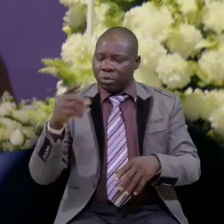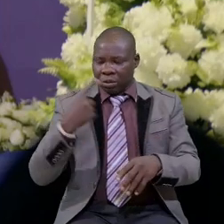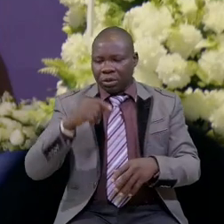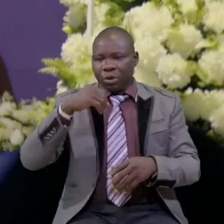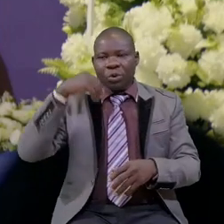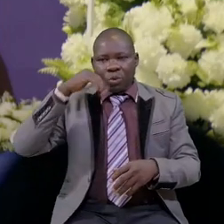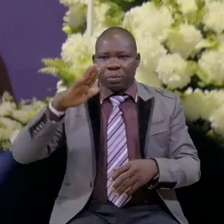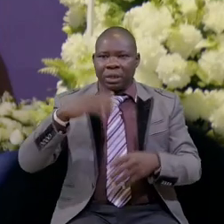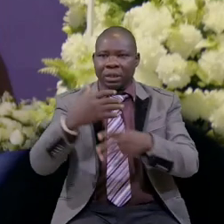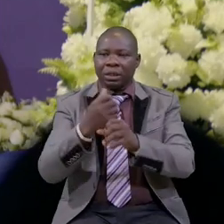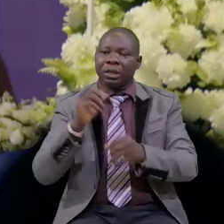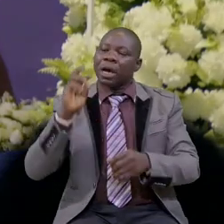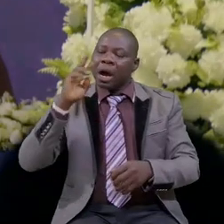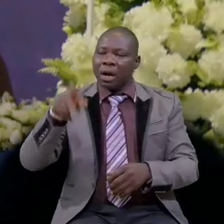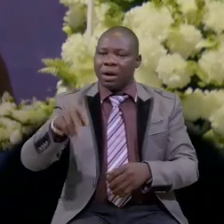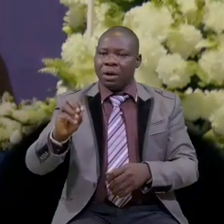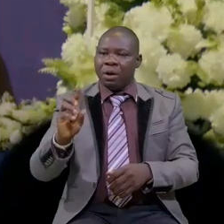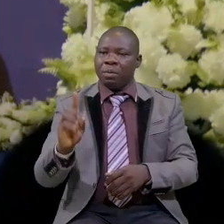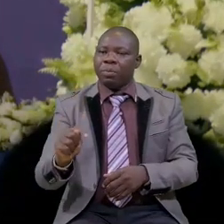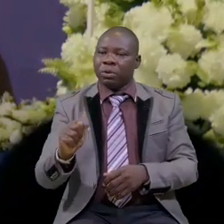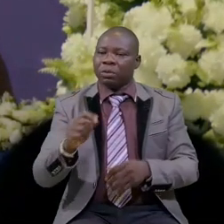Rien du tout. C'était un canari vide.